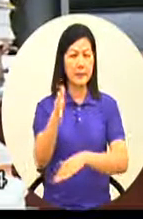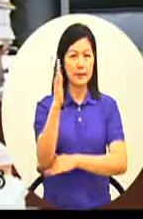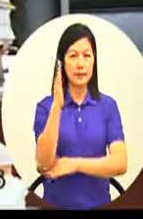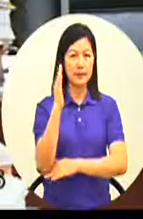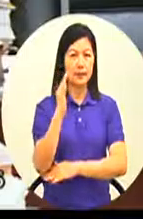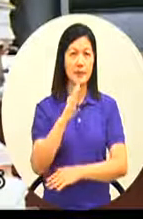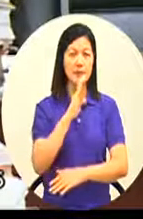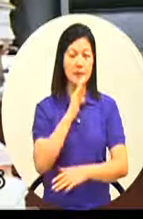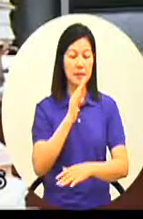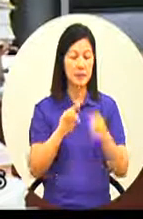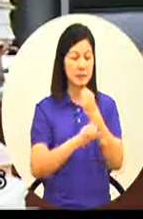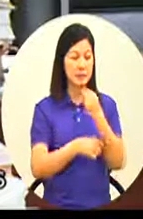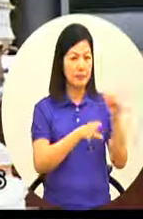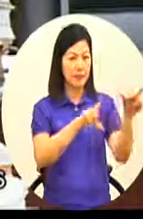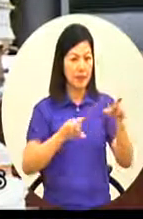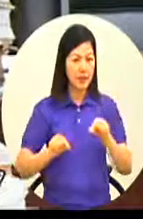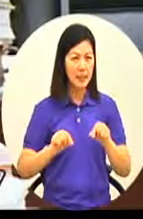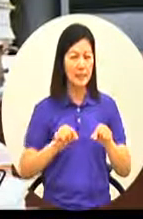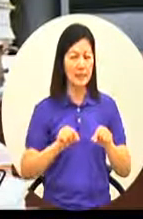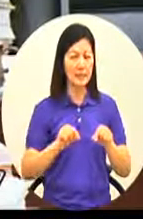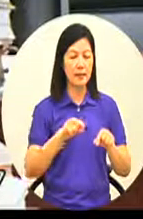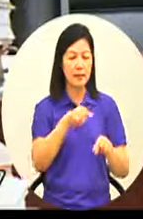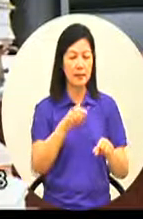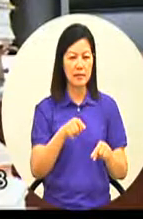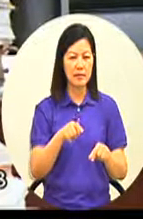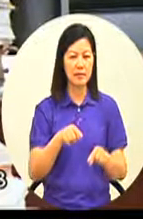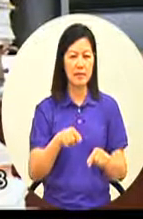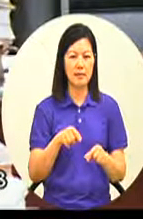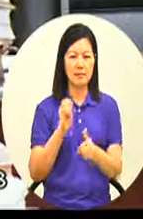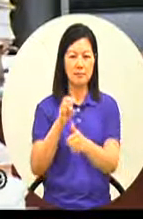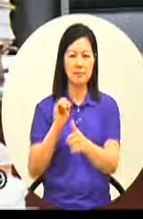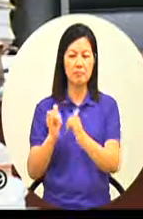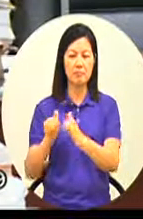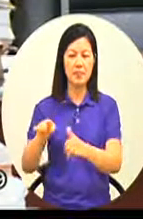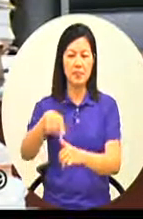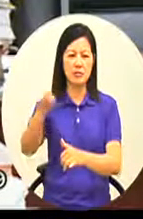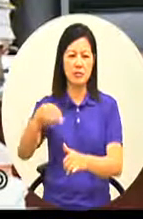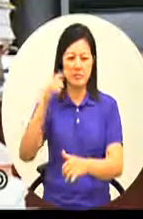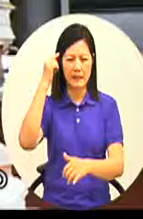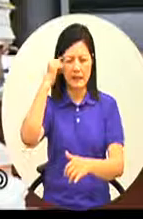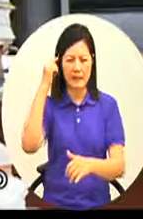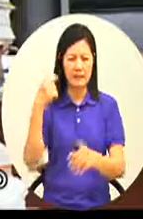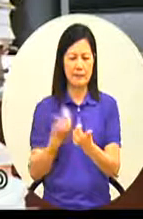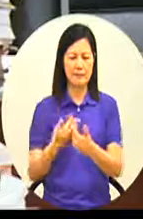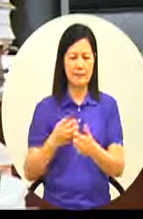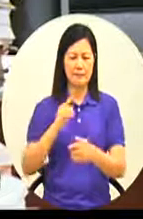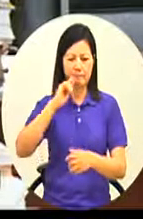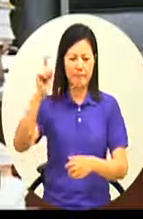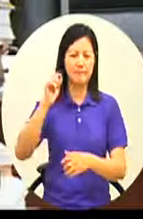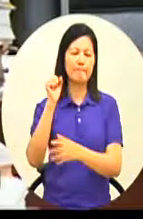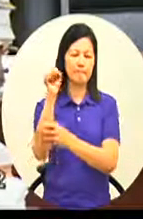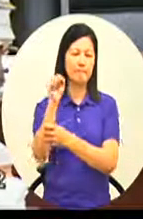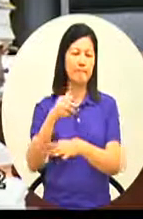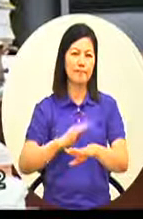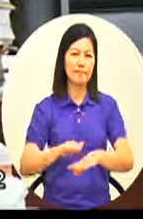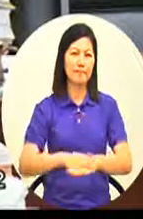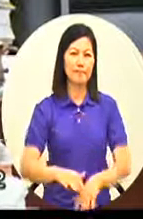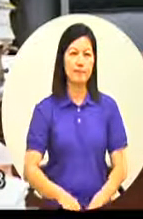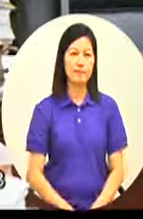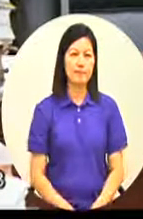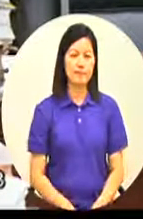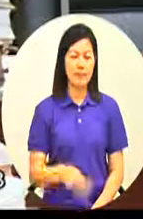些依法行政、系理的公德收为百姓的想法吼。造成这个很多的抗争哦，那又一些扣到一个环保团